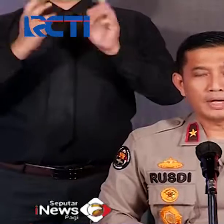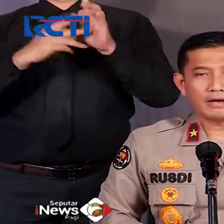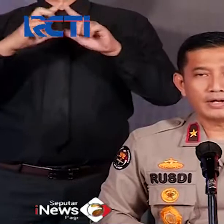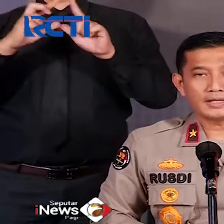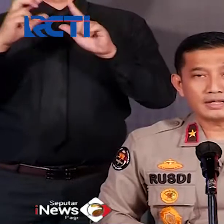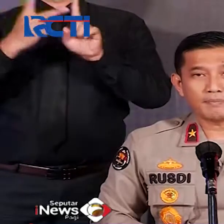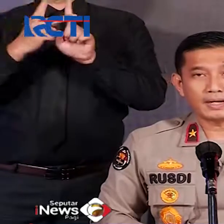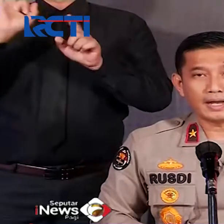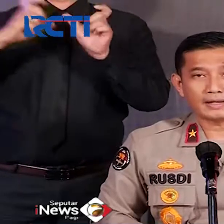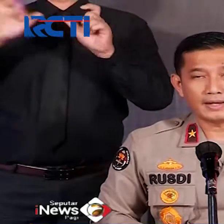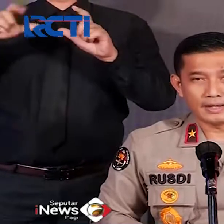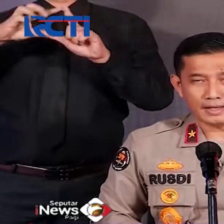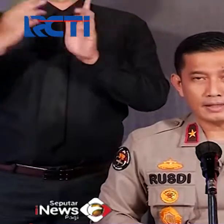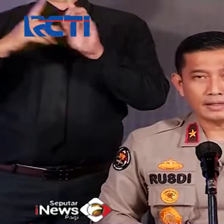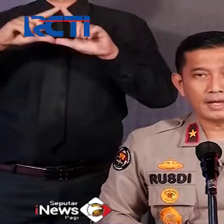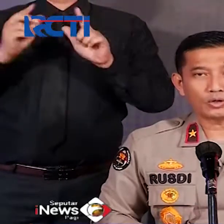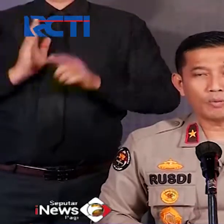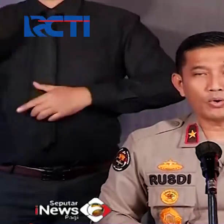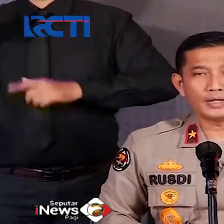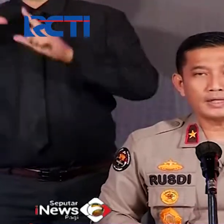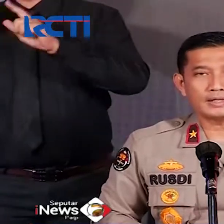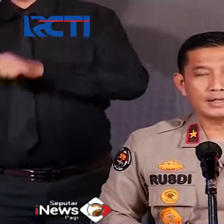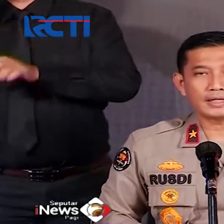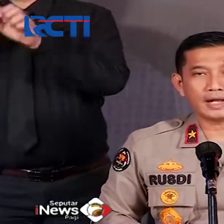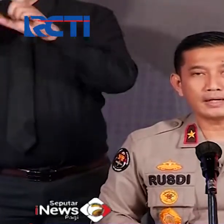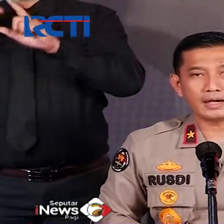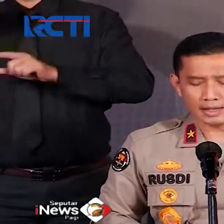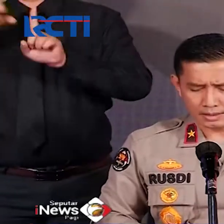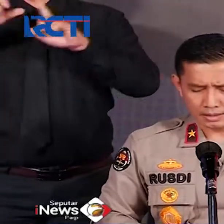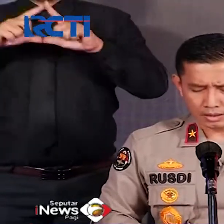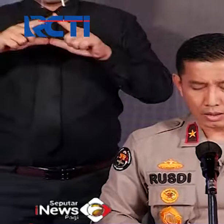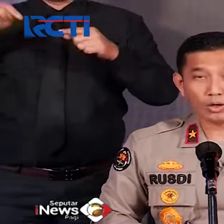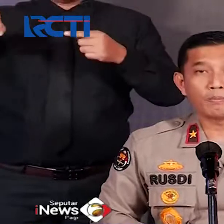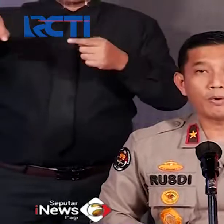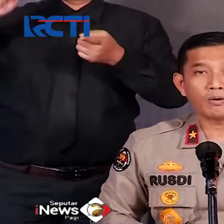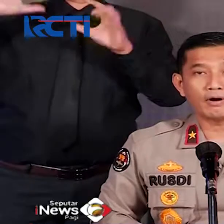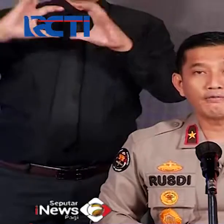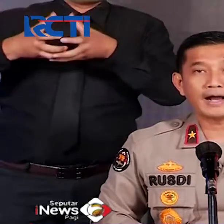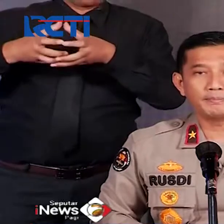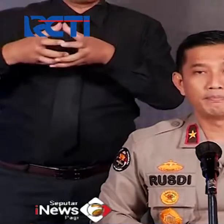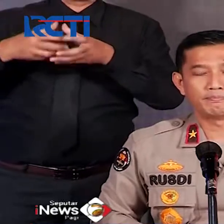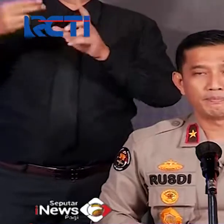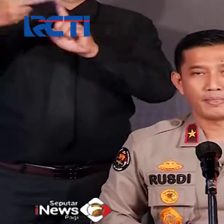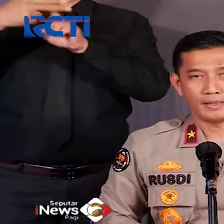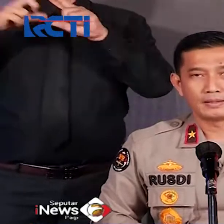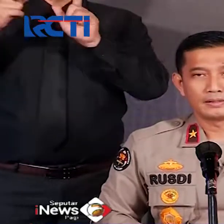tentunya berafiliasi kepada Al-Qaeda, dan kelompok ini dikenal dengan kelompok